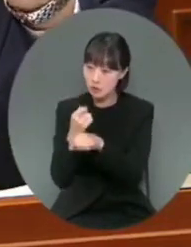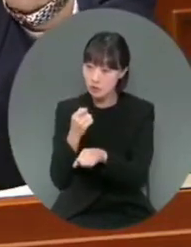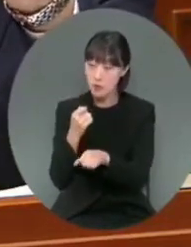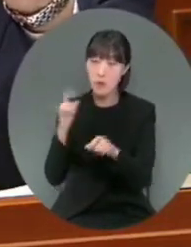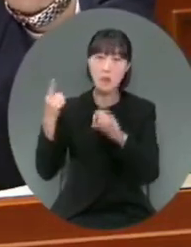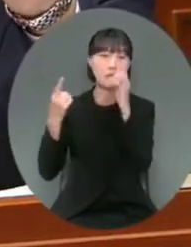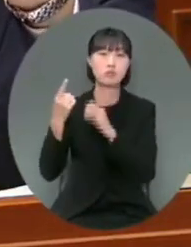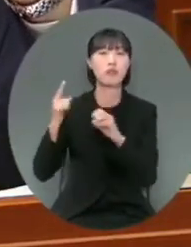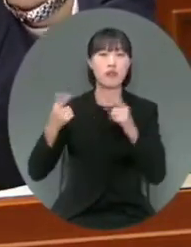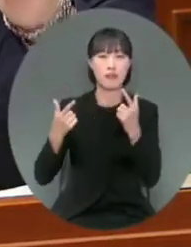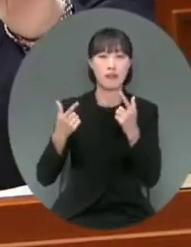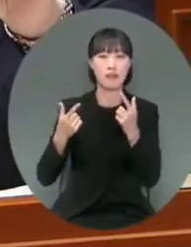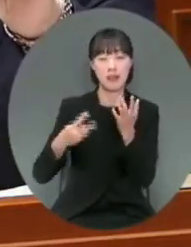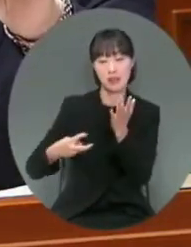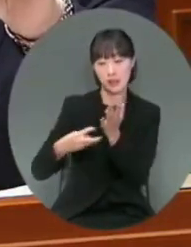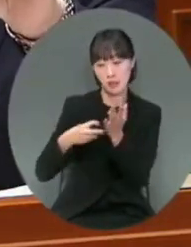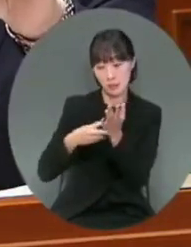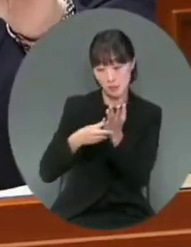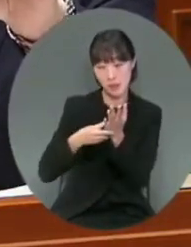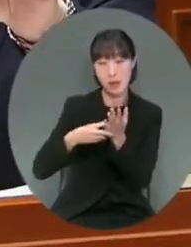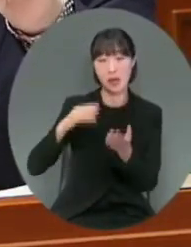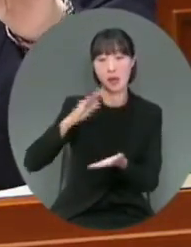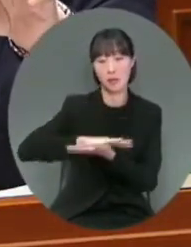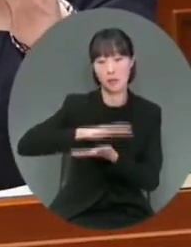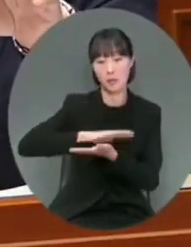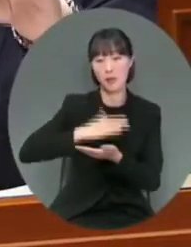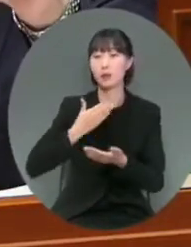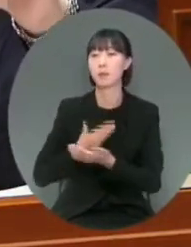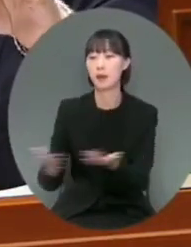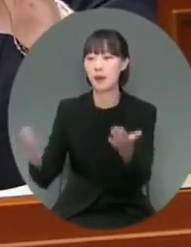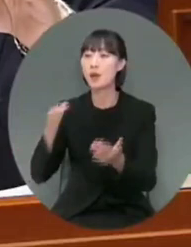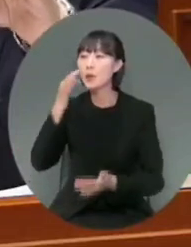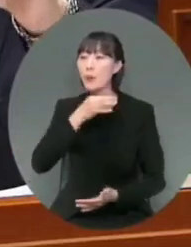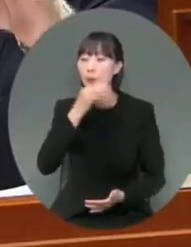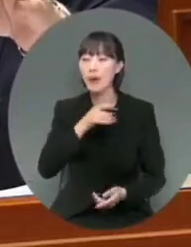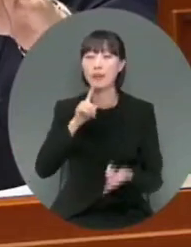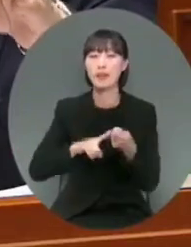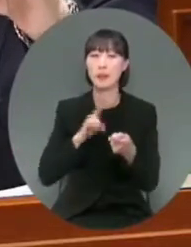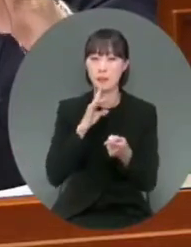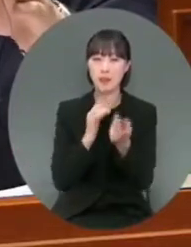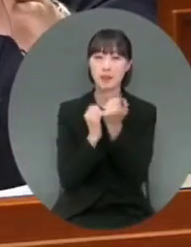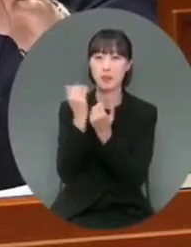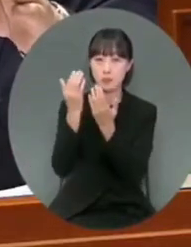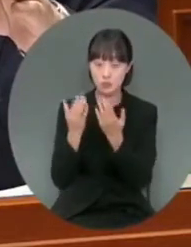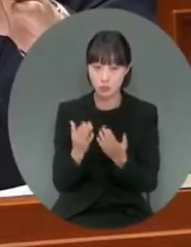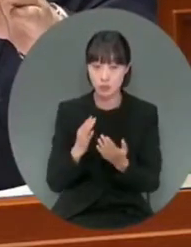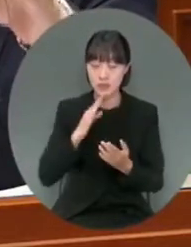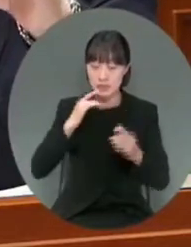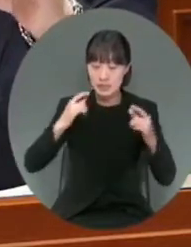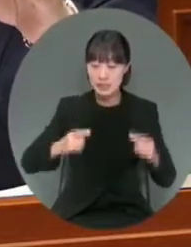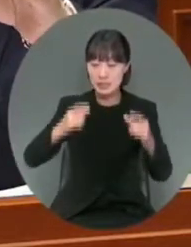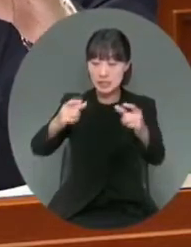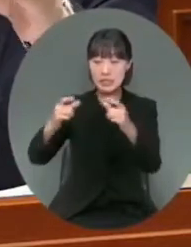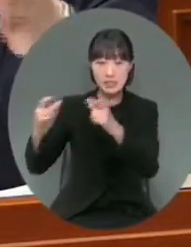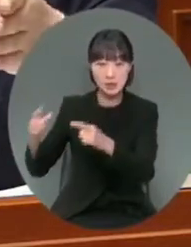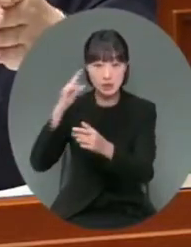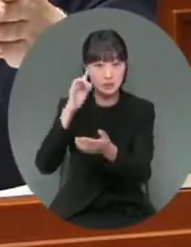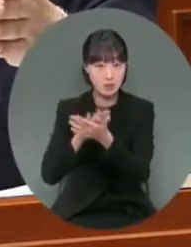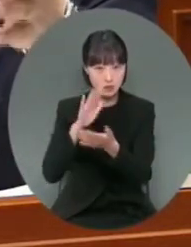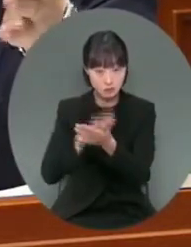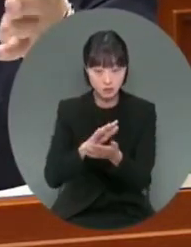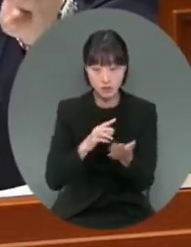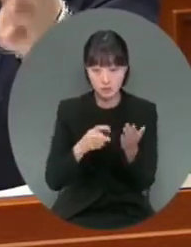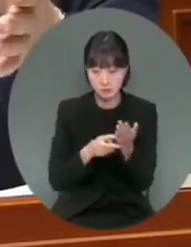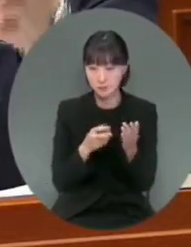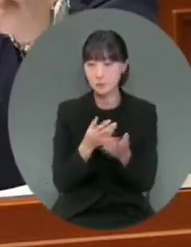다만 상품권 발행의 효과만 나타난 것이지 그것이 지역에서 자체적으로 자율적 판단으로 발행했을